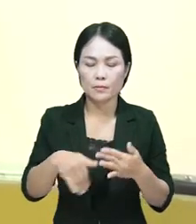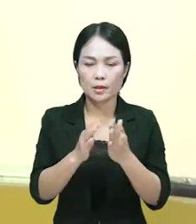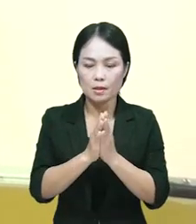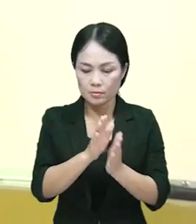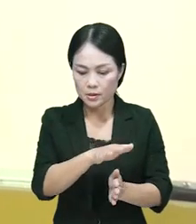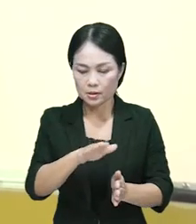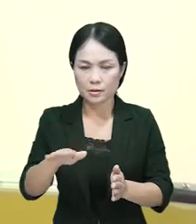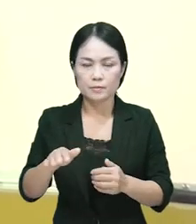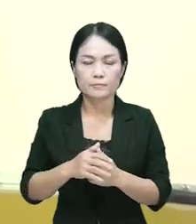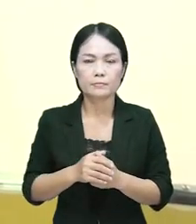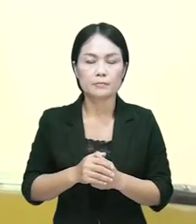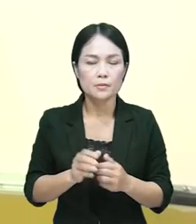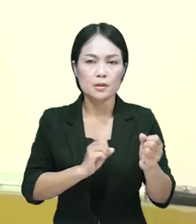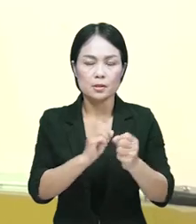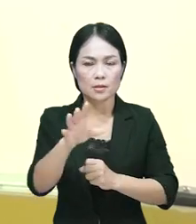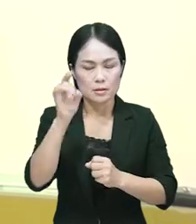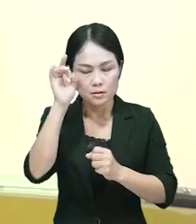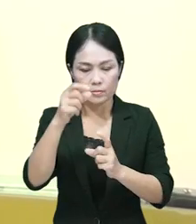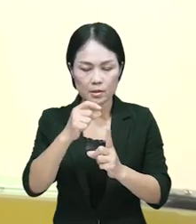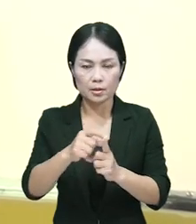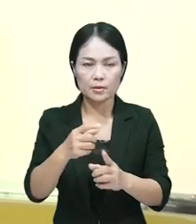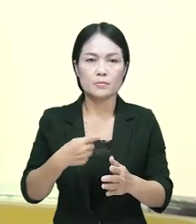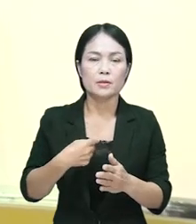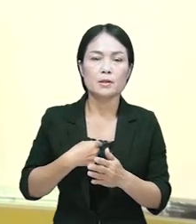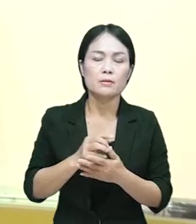នចាប់ដើមអានបញ្យលពាក្យជាមួយអ្នកគ្រូ